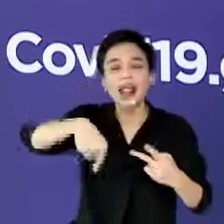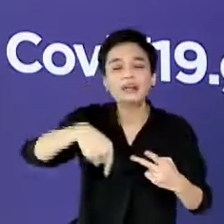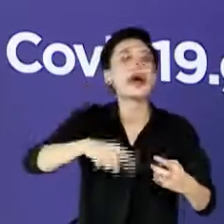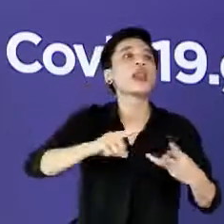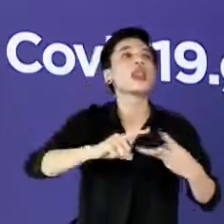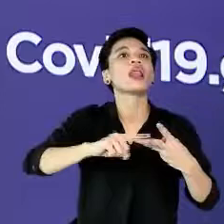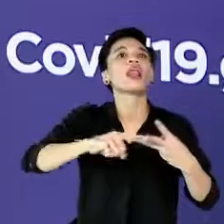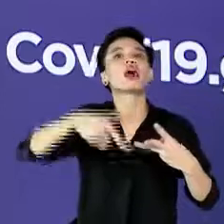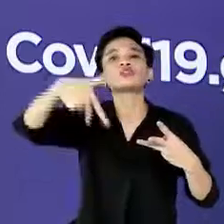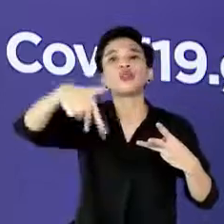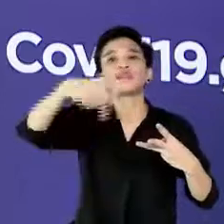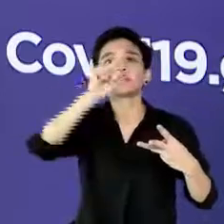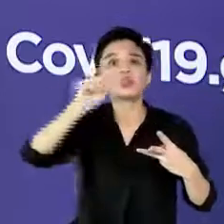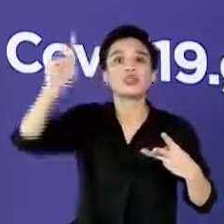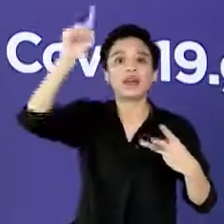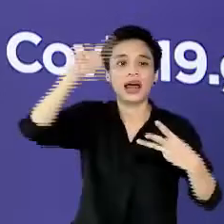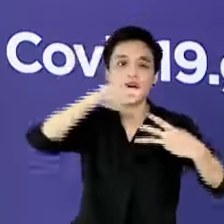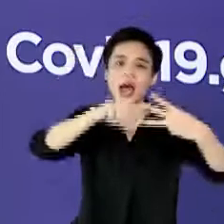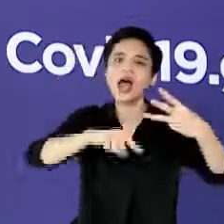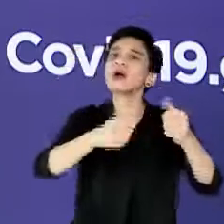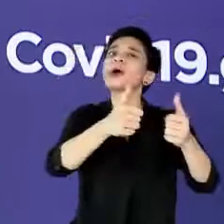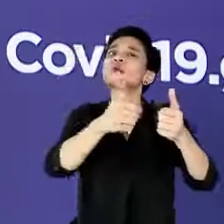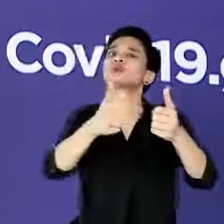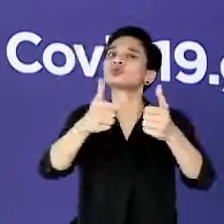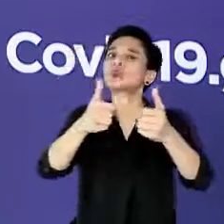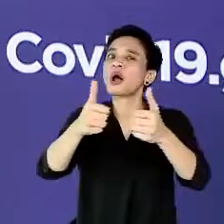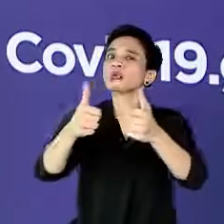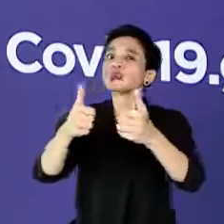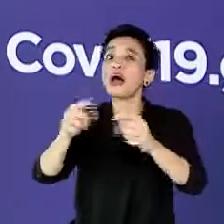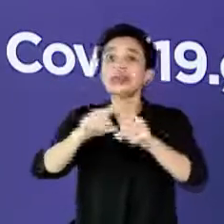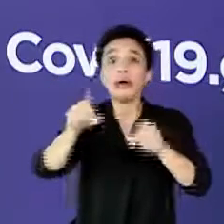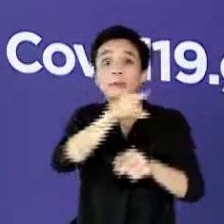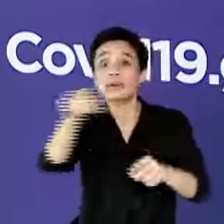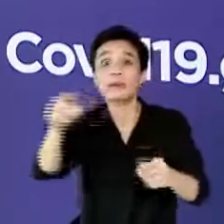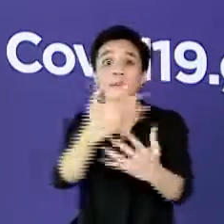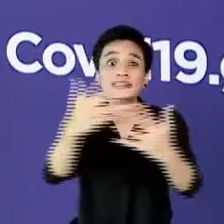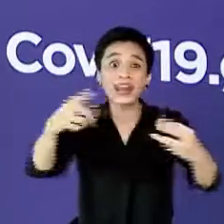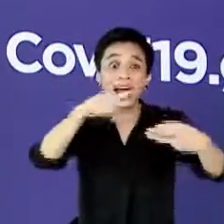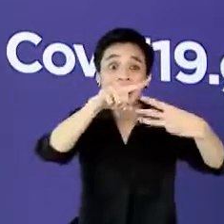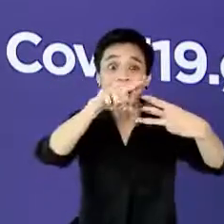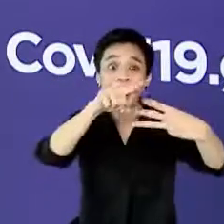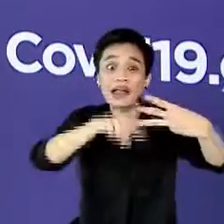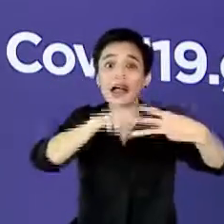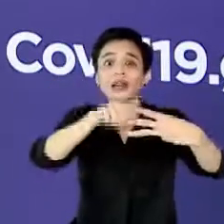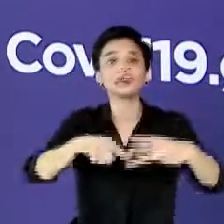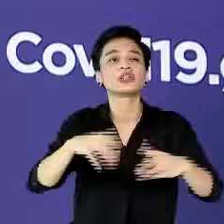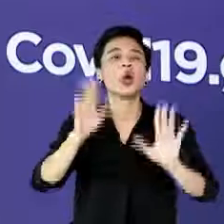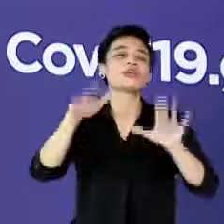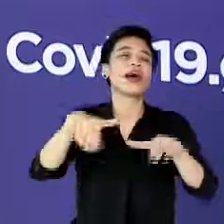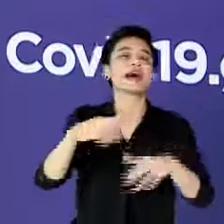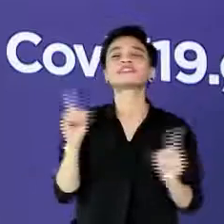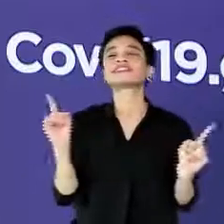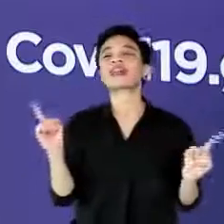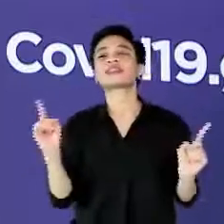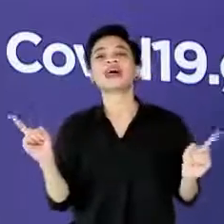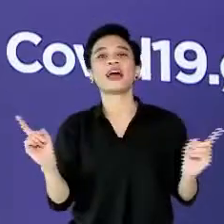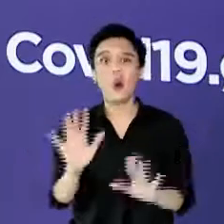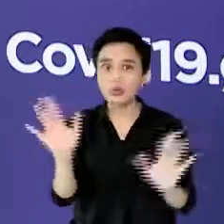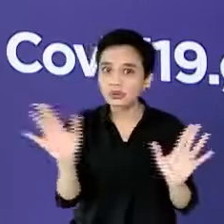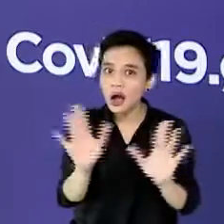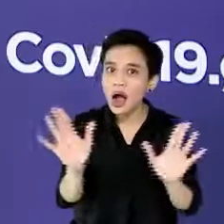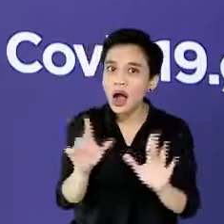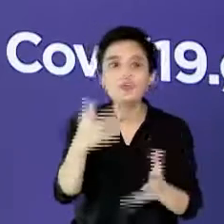Utara Tapi itu tidak boleh kemudian menjadi lalai gara-gara dia sudah turun kemudian